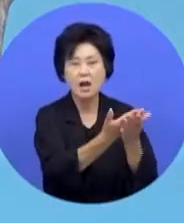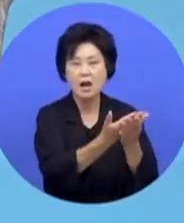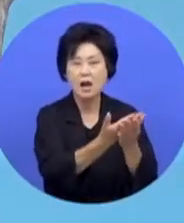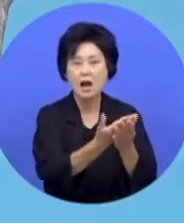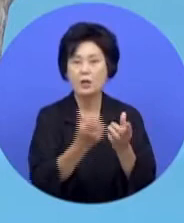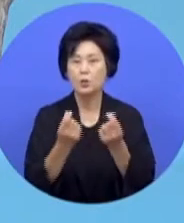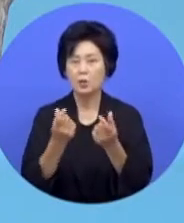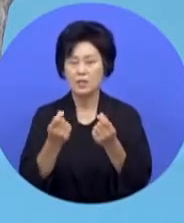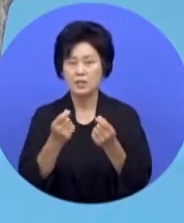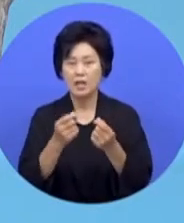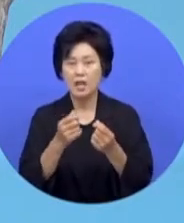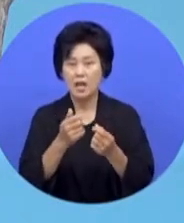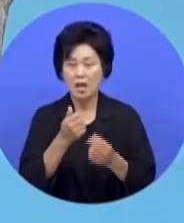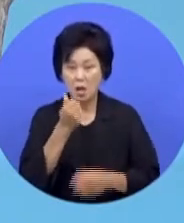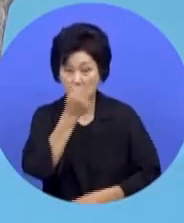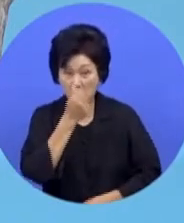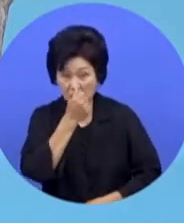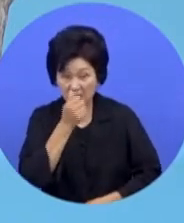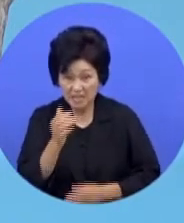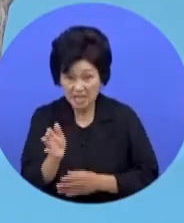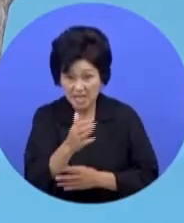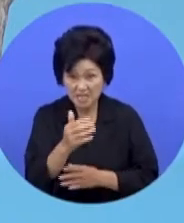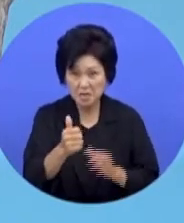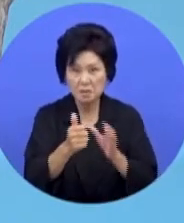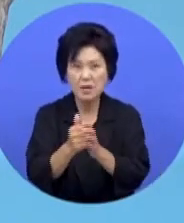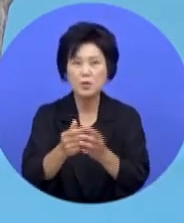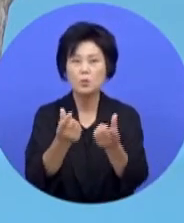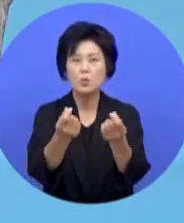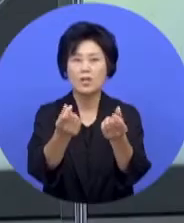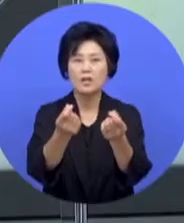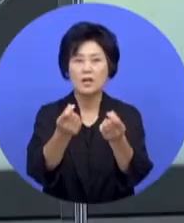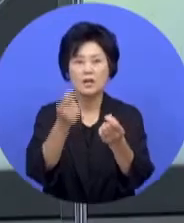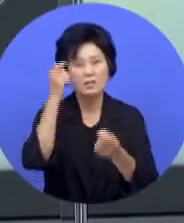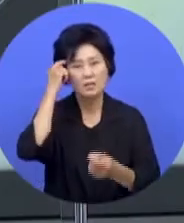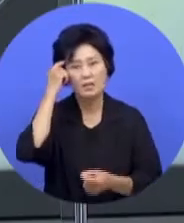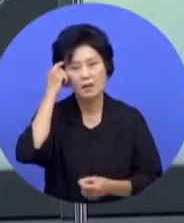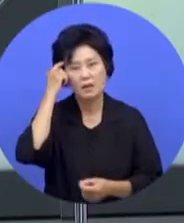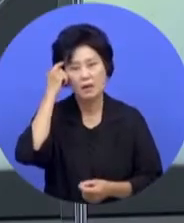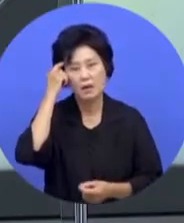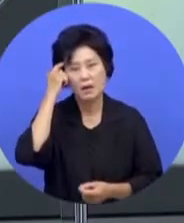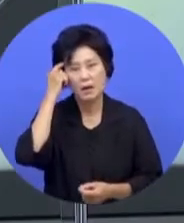마찬가지다. 그렇죠. 네. 그러니까는 뭐 반기독교적인